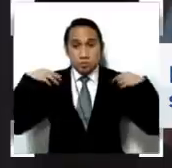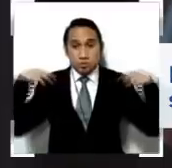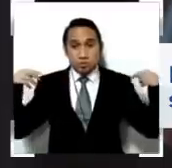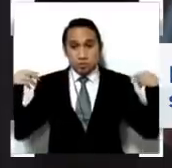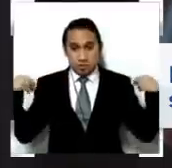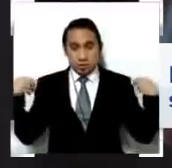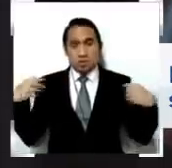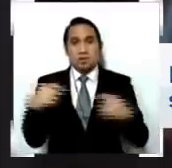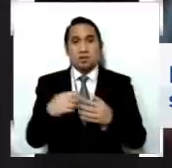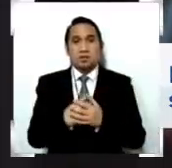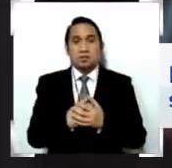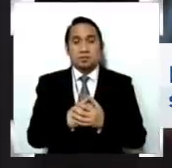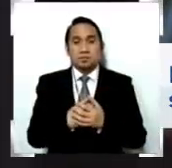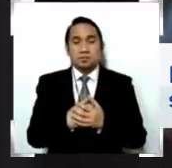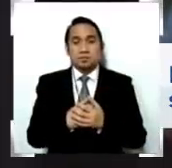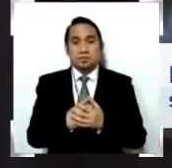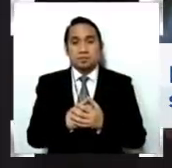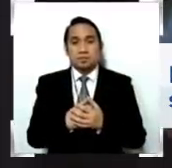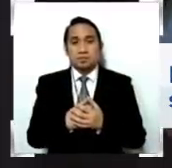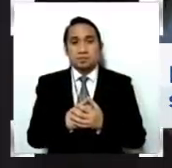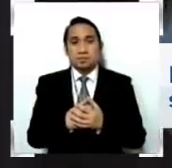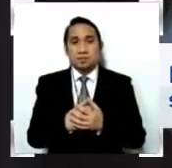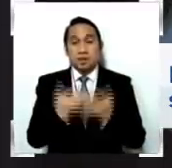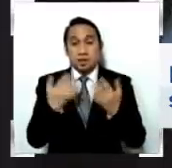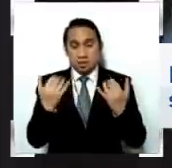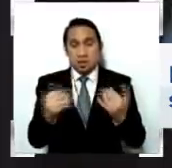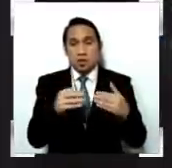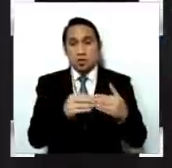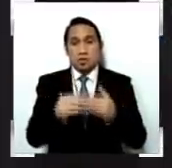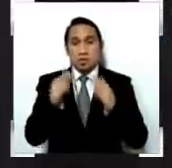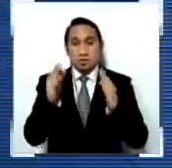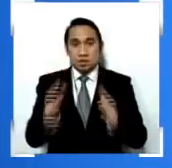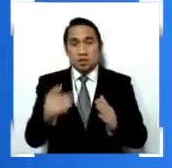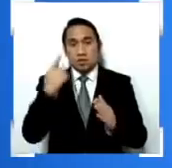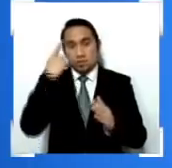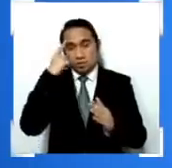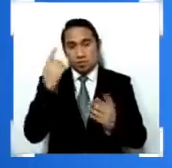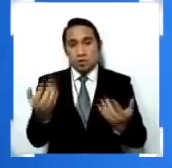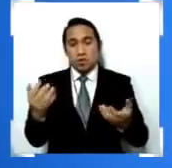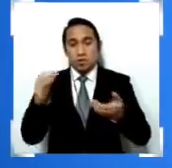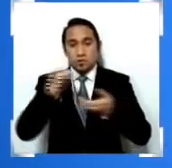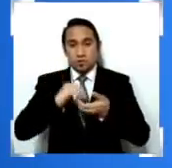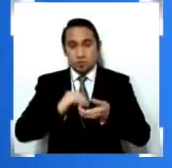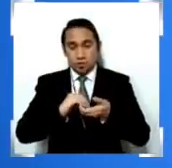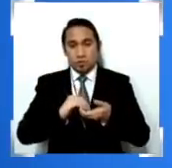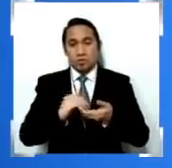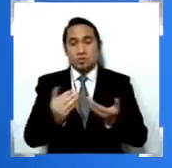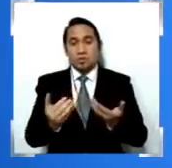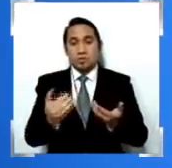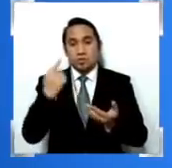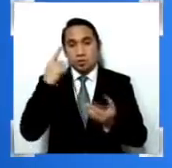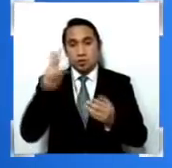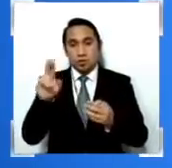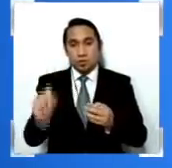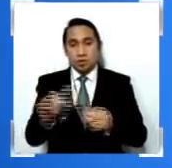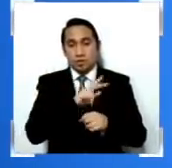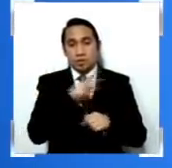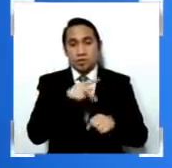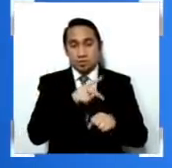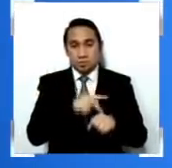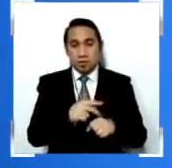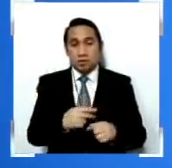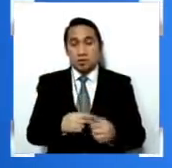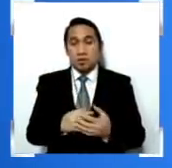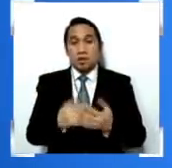Ma, pinuno ng Joint U.S. Military Advisory Group sa bansa. Ayon sa AFP, sumentro ang usapan ng dalawa kung